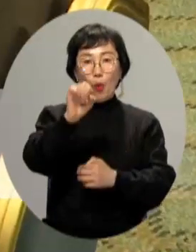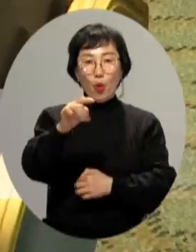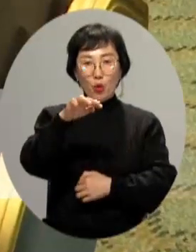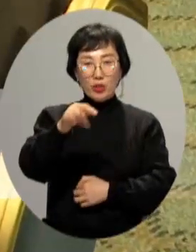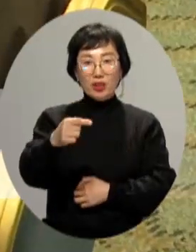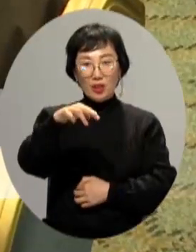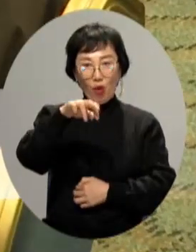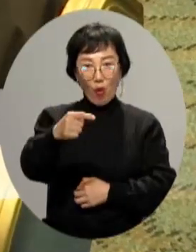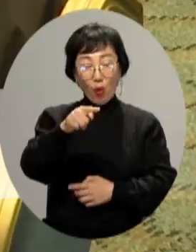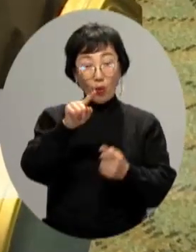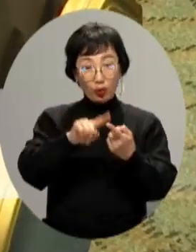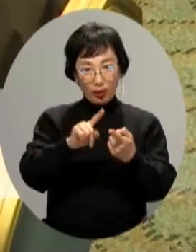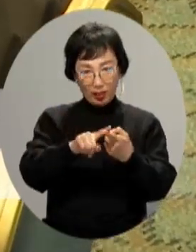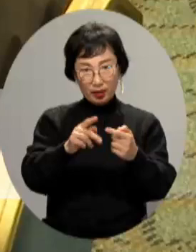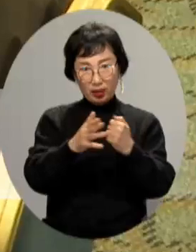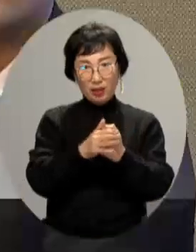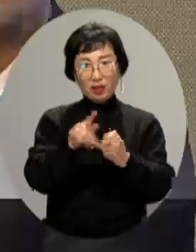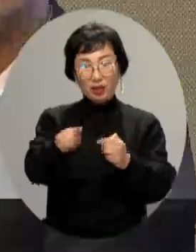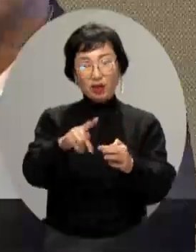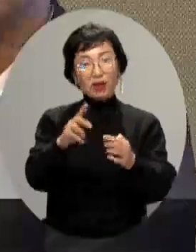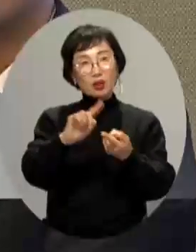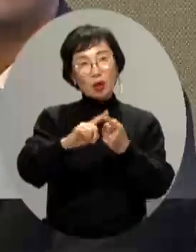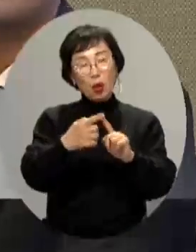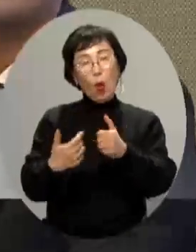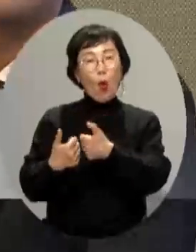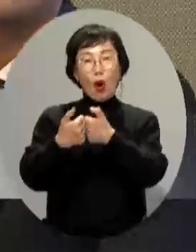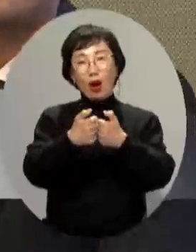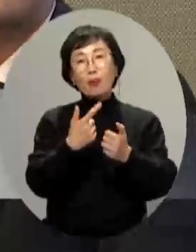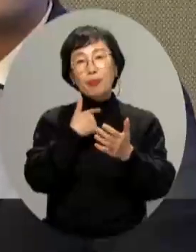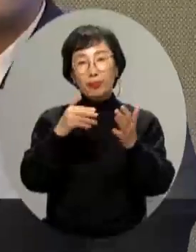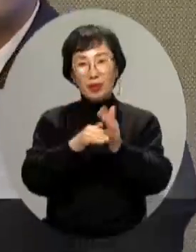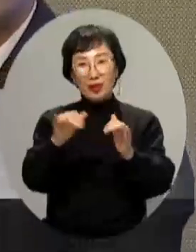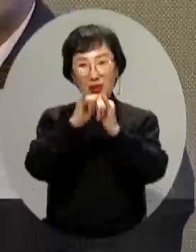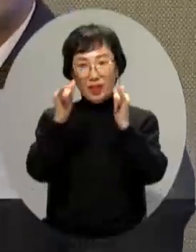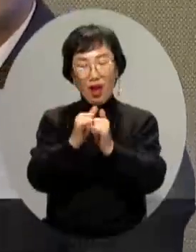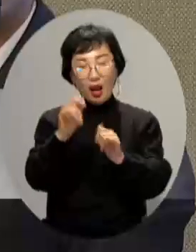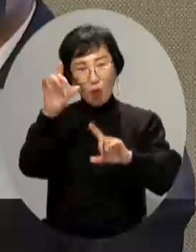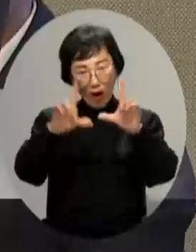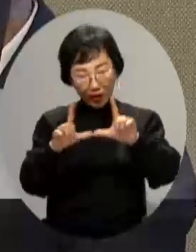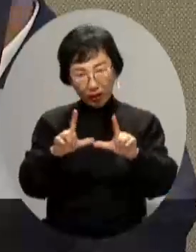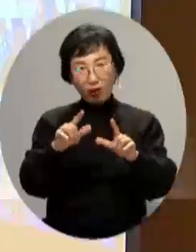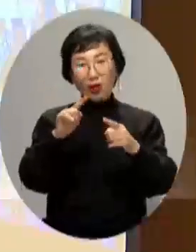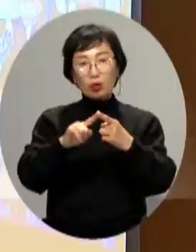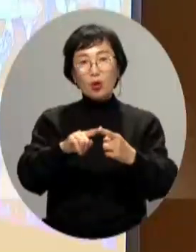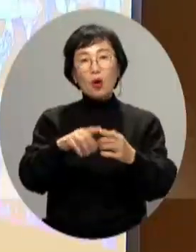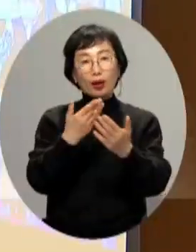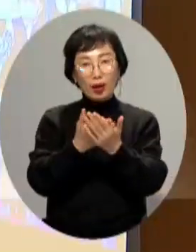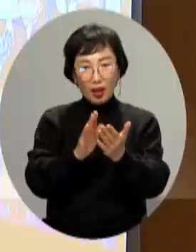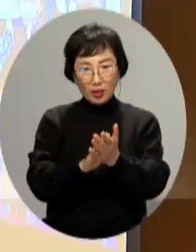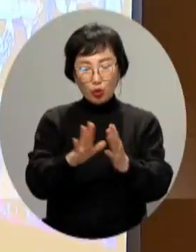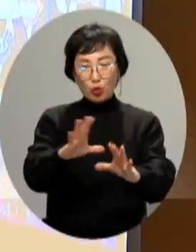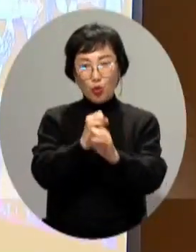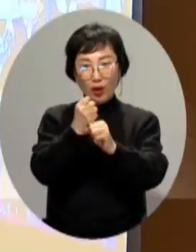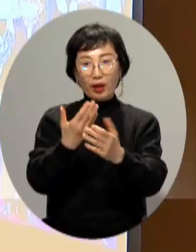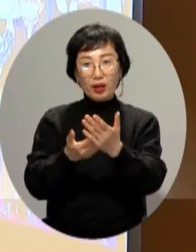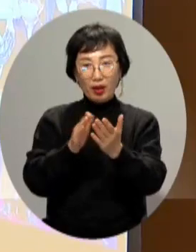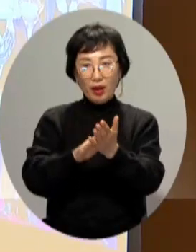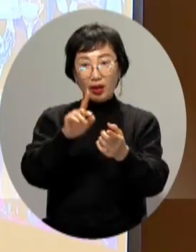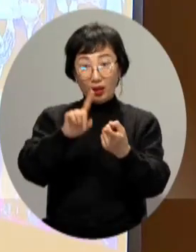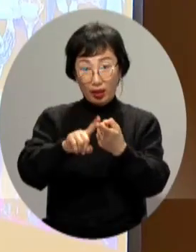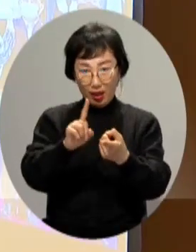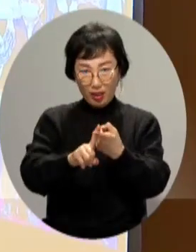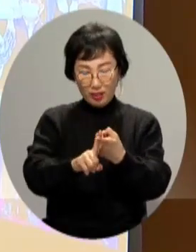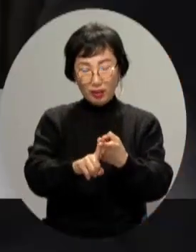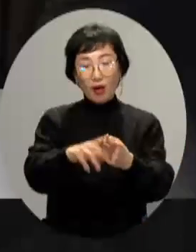오늘 제1회 부산 ESG 포럼을 열고 사회 환경, 지배구조 개선 종합계획 수립에 앞서 자발적인